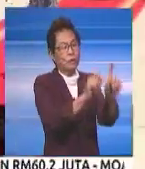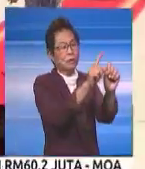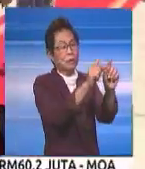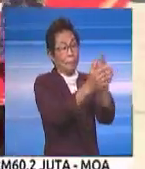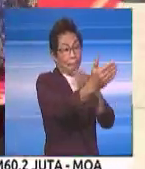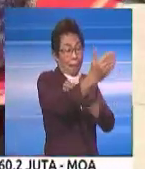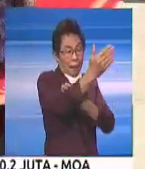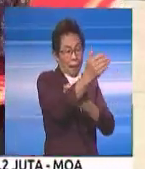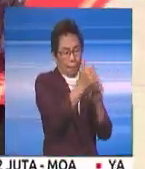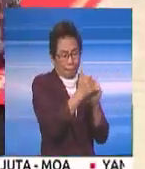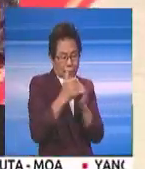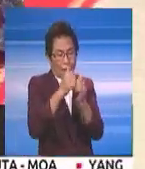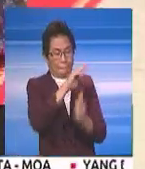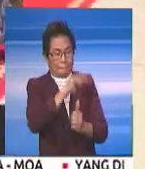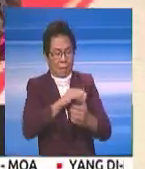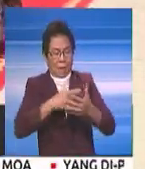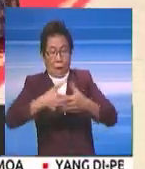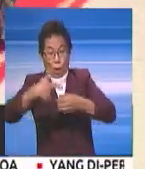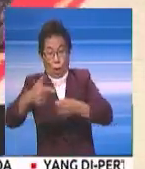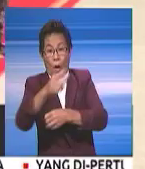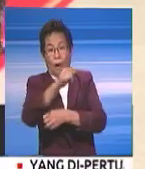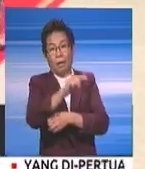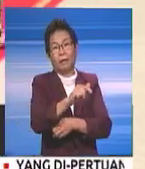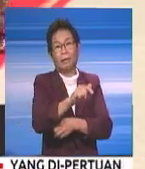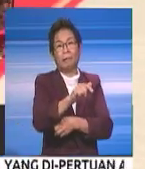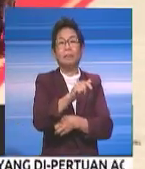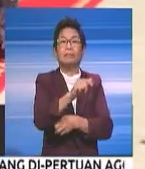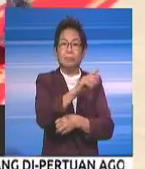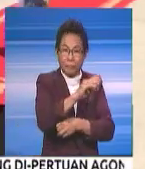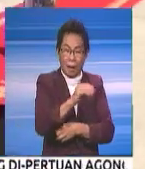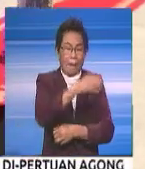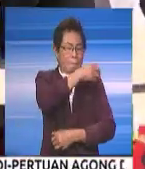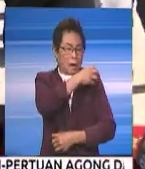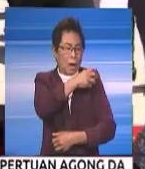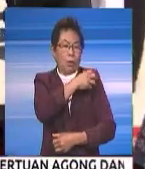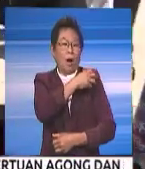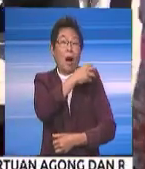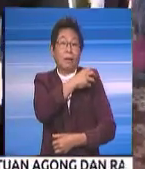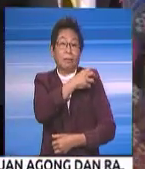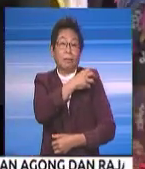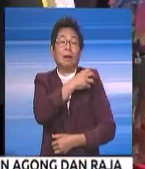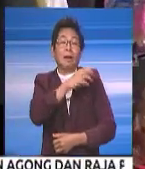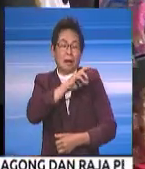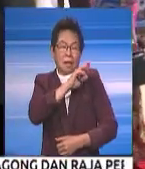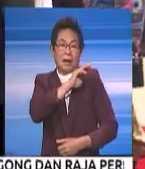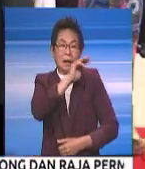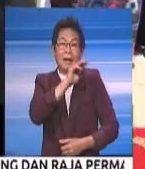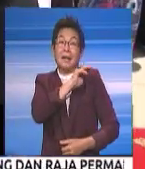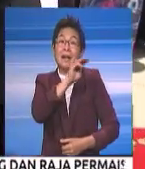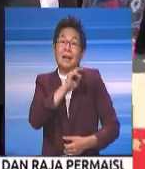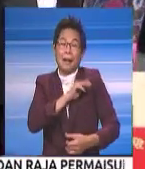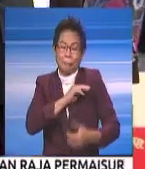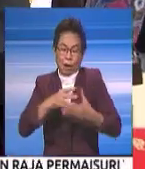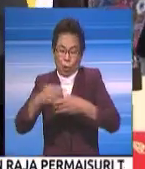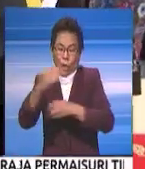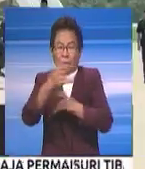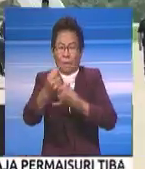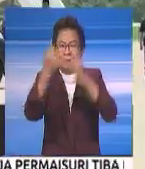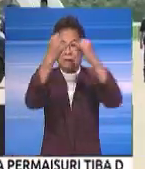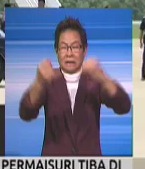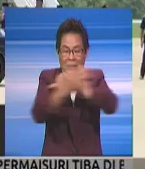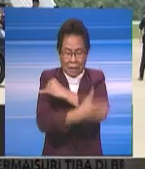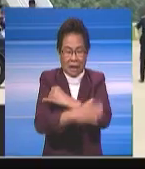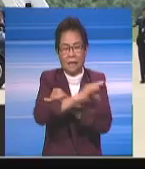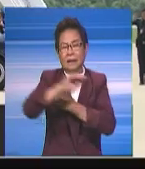pagi diiringi Menteri Luar Datuk Saifuddin Abdullah, pegawai-pegawai kanan Kementerian Luar, Istana Negara dan Jabatan Perdana